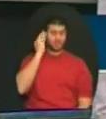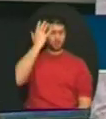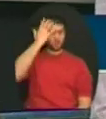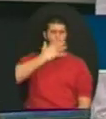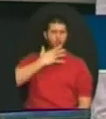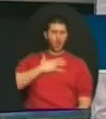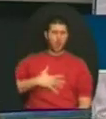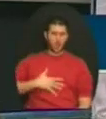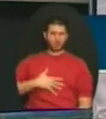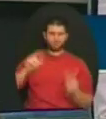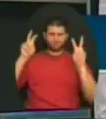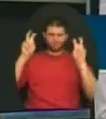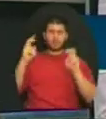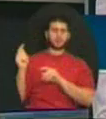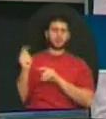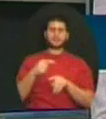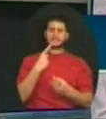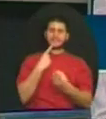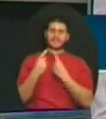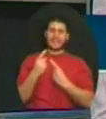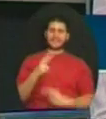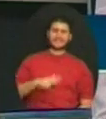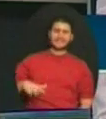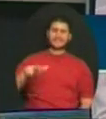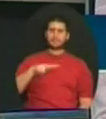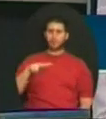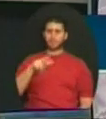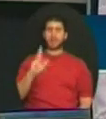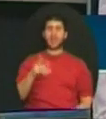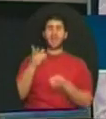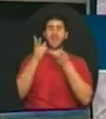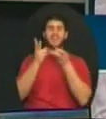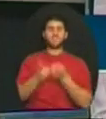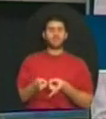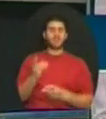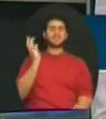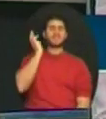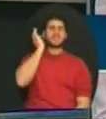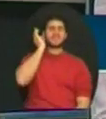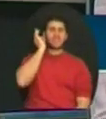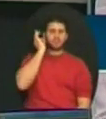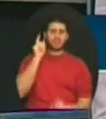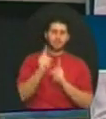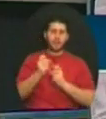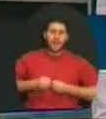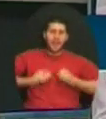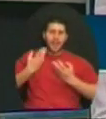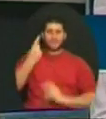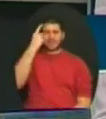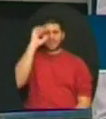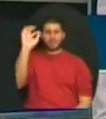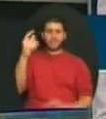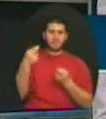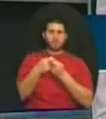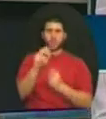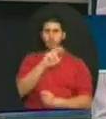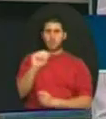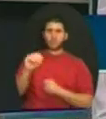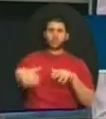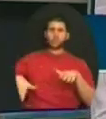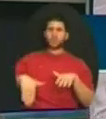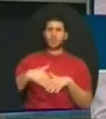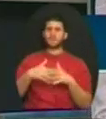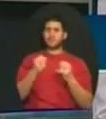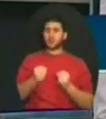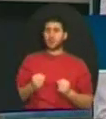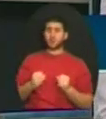בשחור הביאו לשיח הציבורי את האפשרות של נשים להביע את דעתן בנושאים של שלום וביטחון,